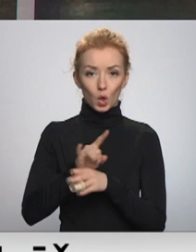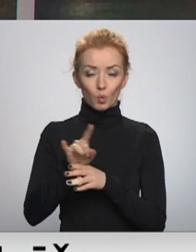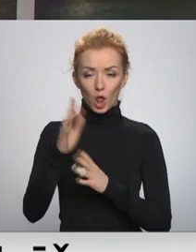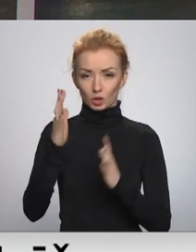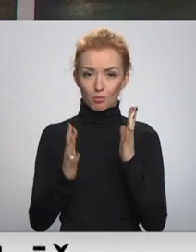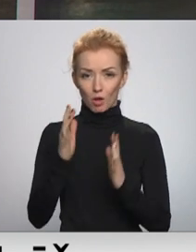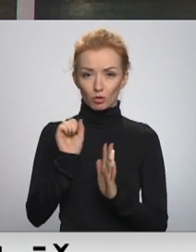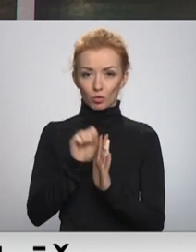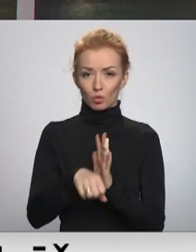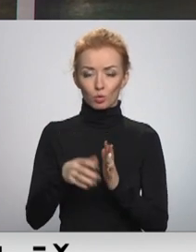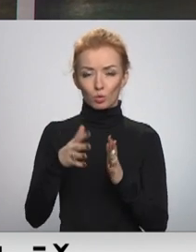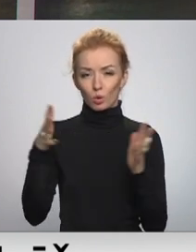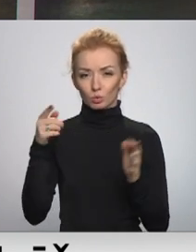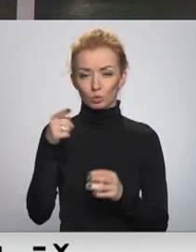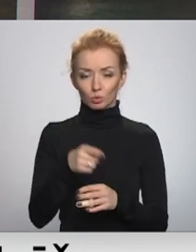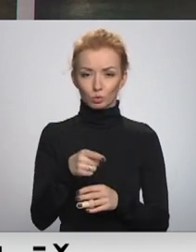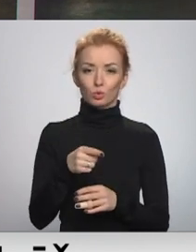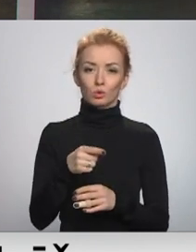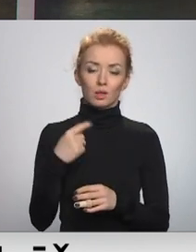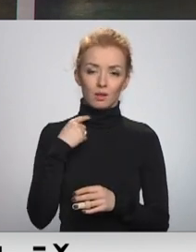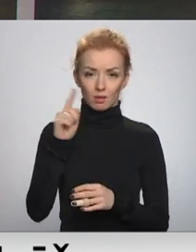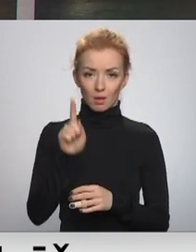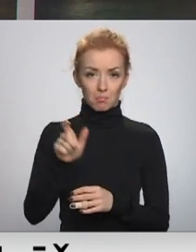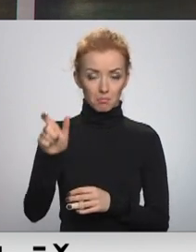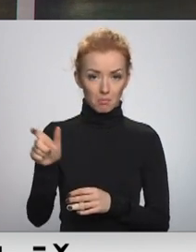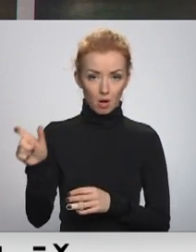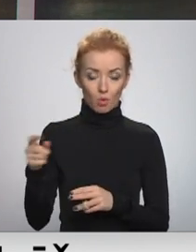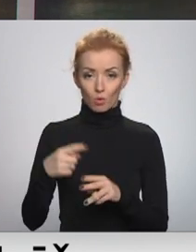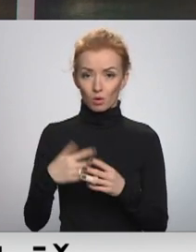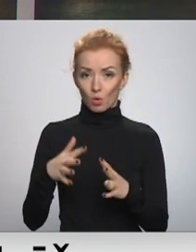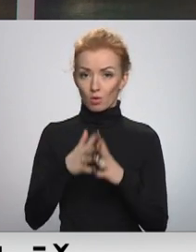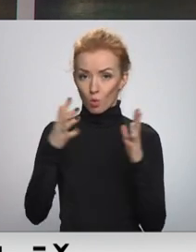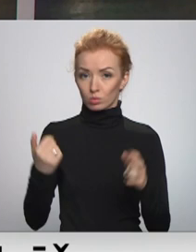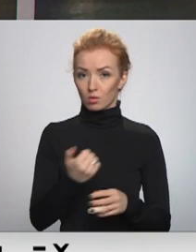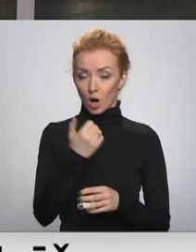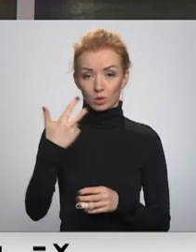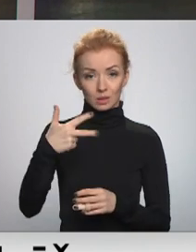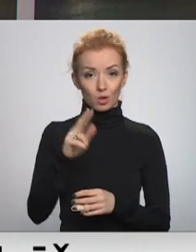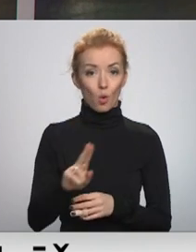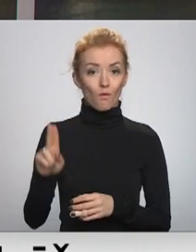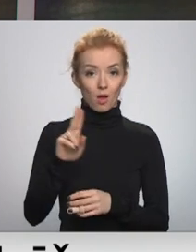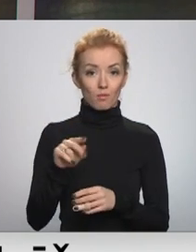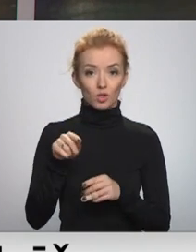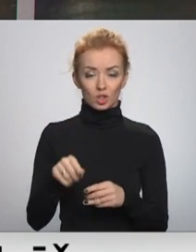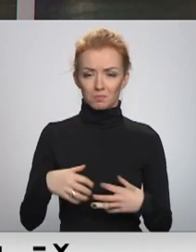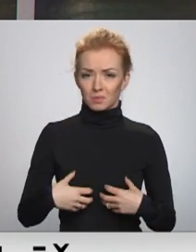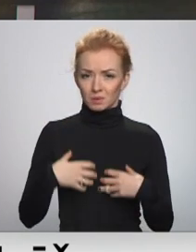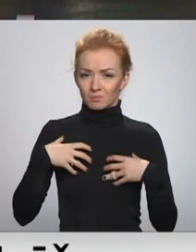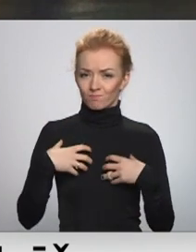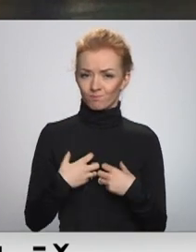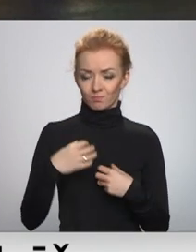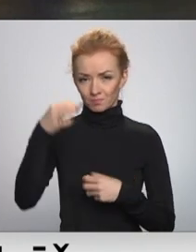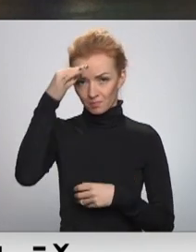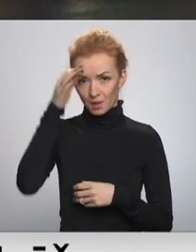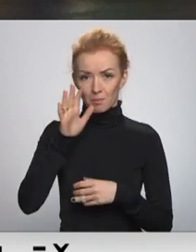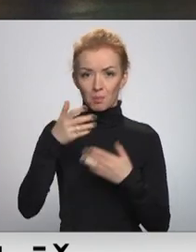tika nogalināti tūkstošiem Rīgas geto ieslodzīto. Jau vairākus gadus, 30. novembrī, šī asiņainā notikuma piemiņai pie